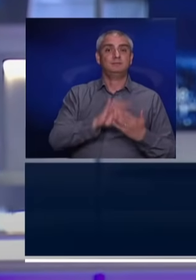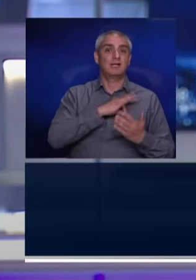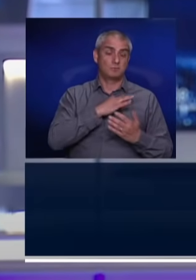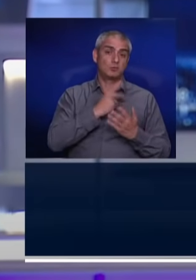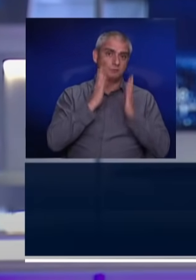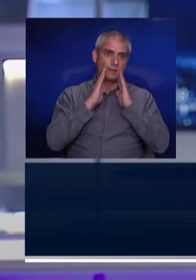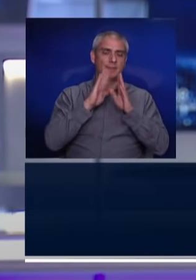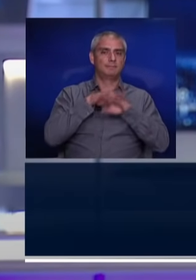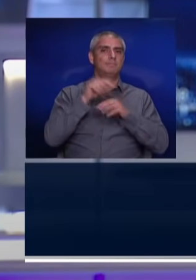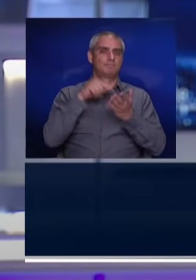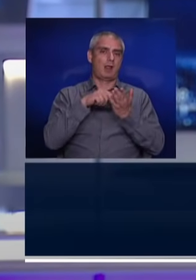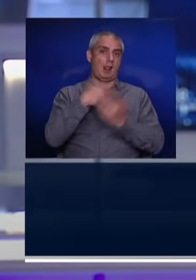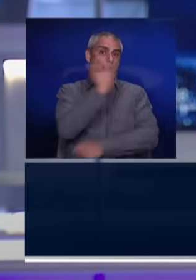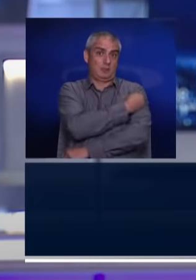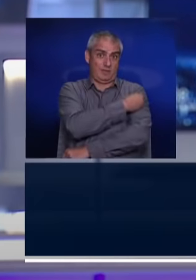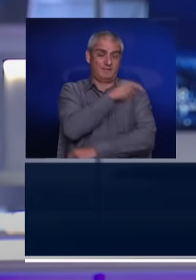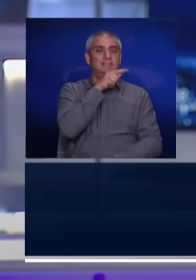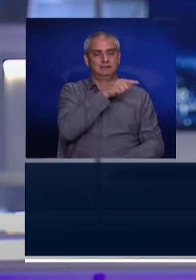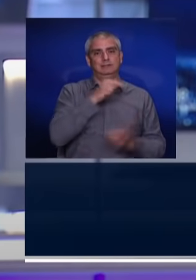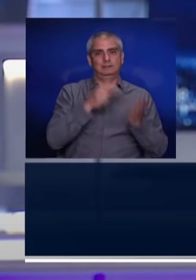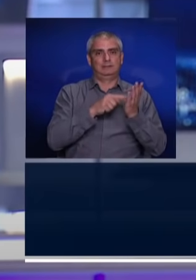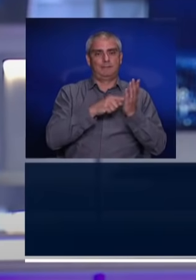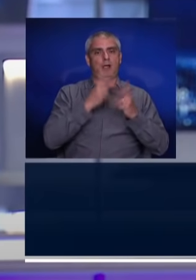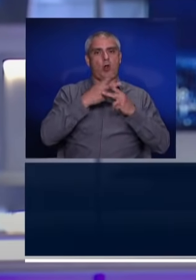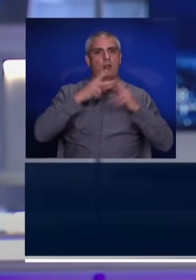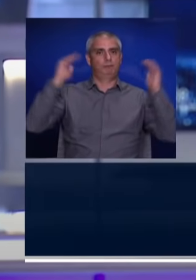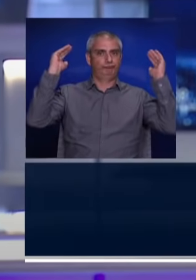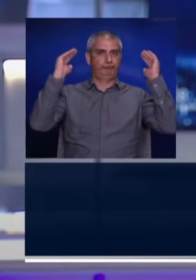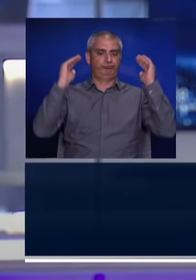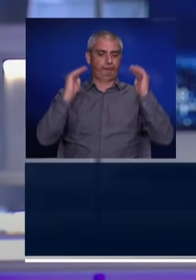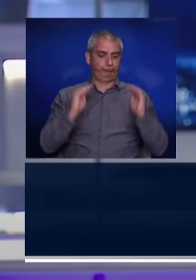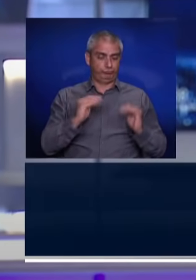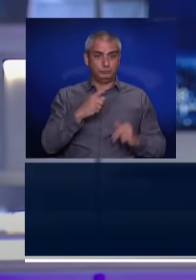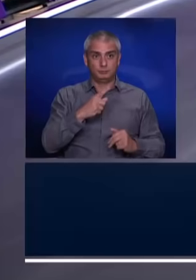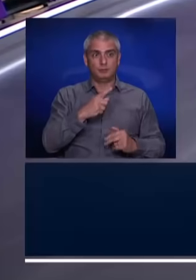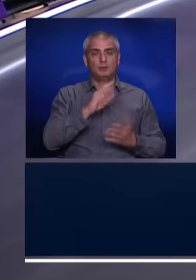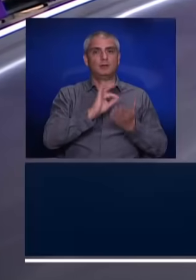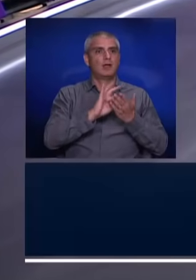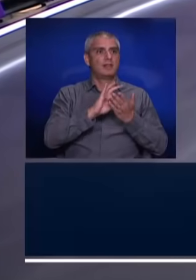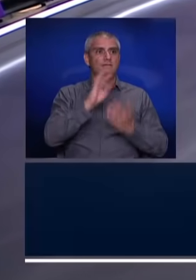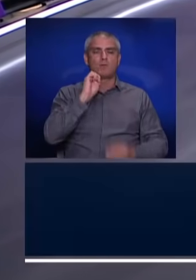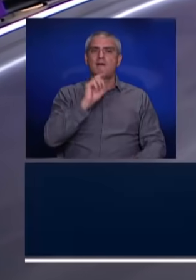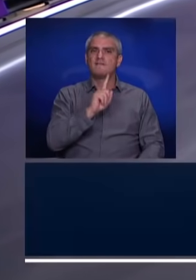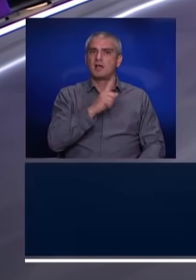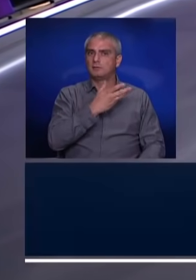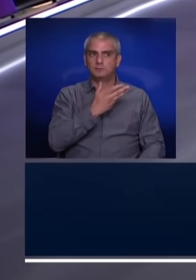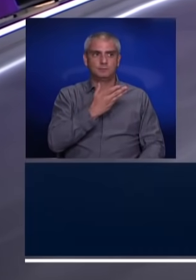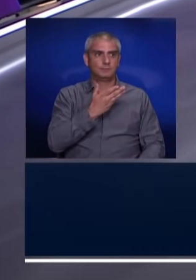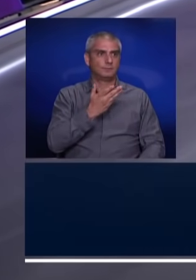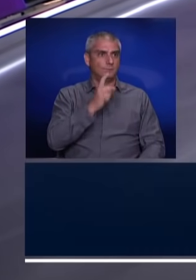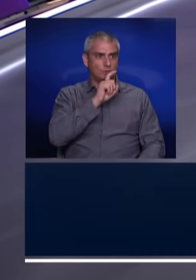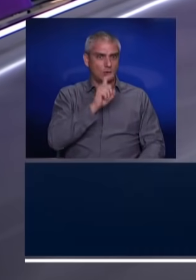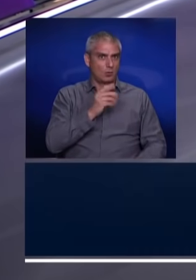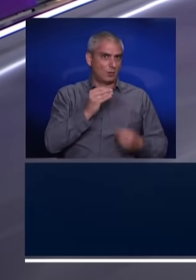אפקט הבוסטר, שמנת הדחף היא שהביאה לירידה הדרסטית בתחלואה הקשה. מואב ורדי, ערב טוב לך, ערב אבל טוב יכול להיות